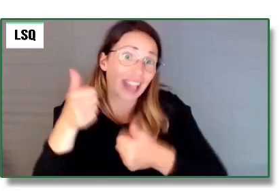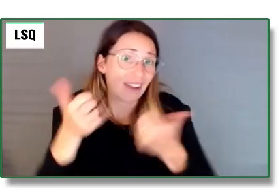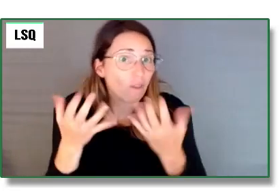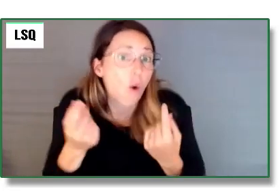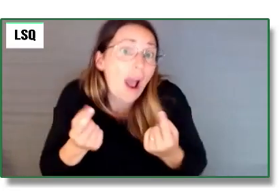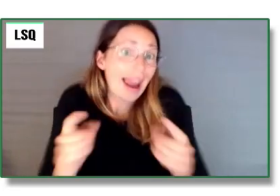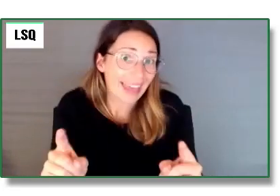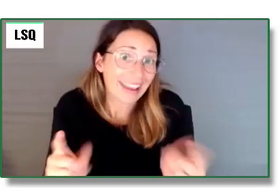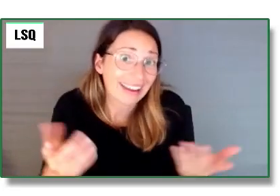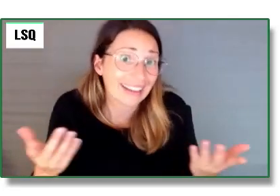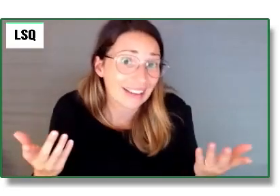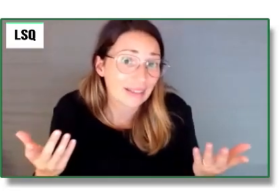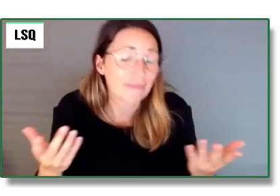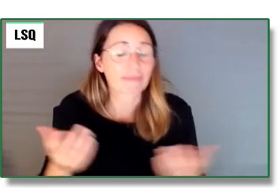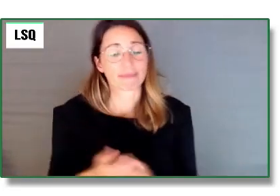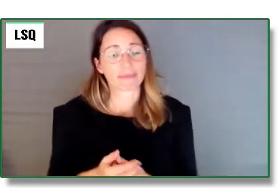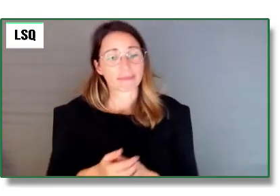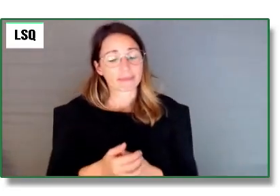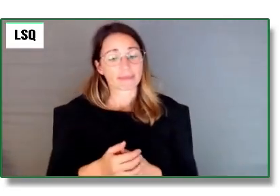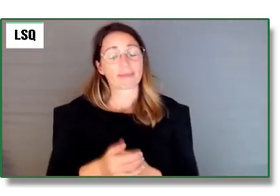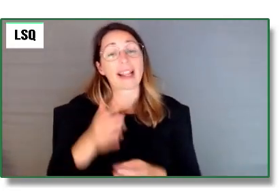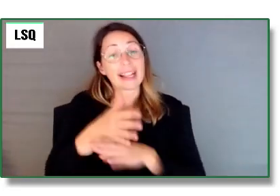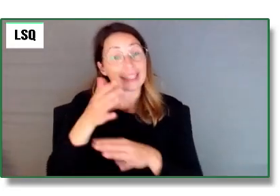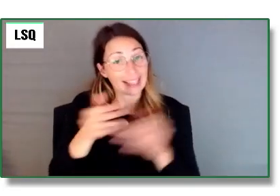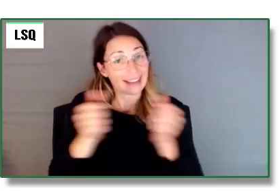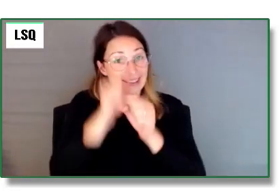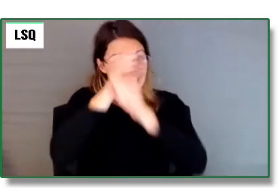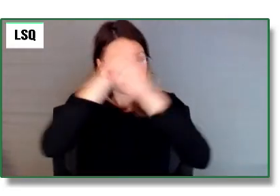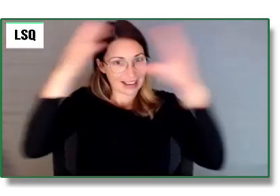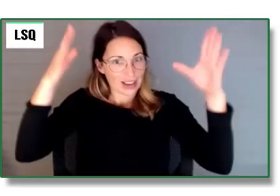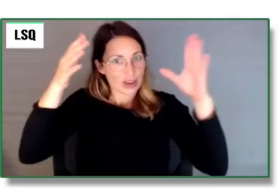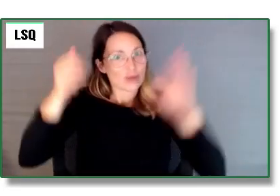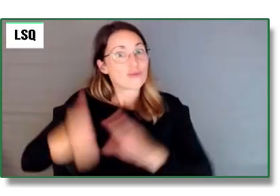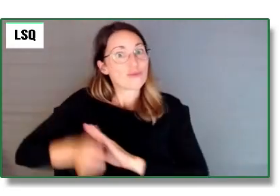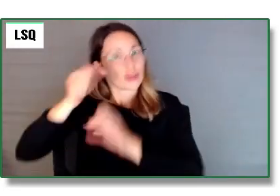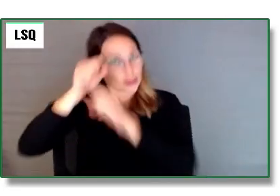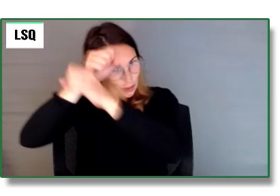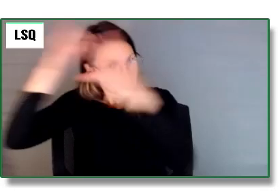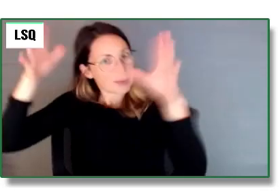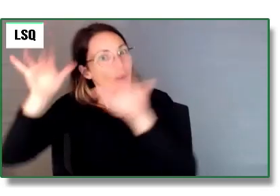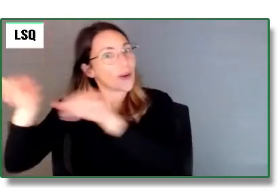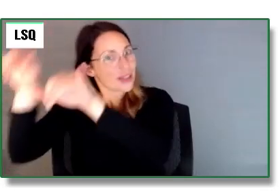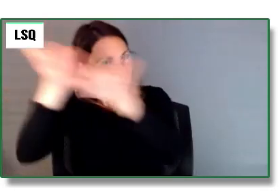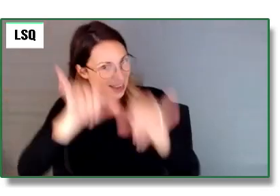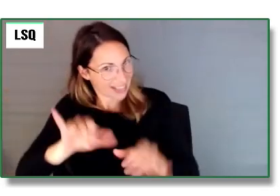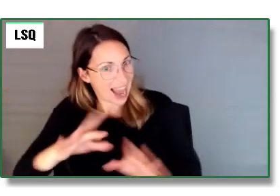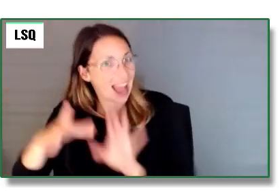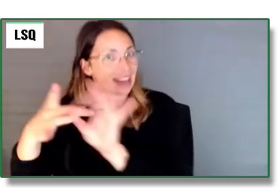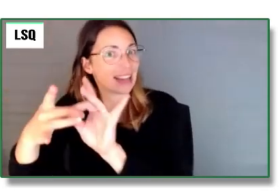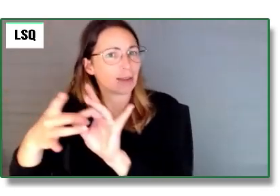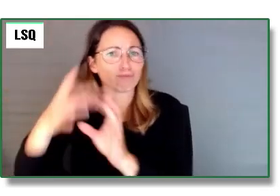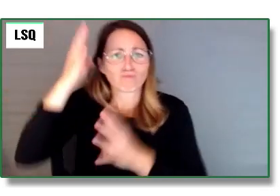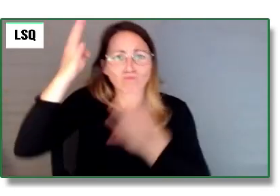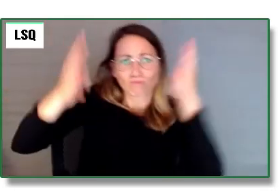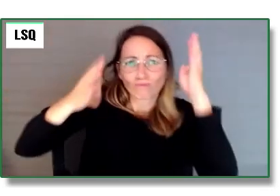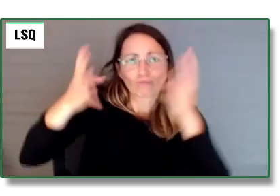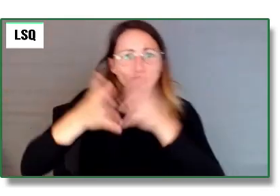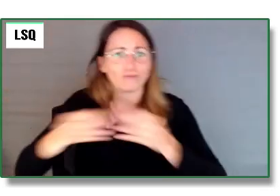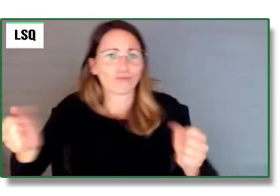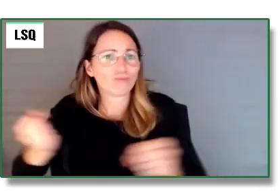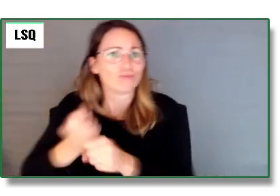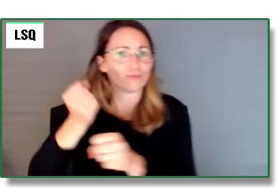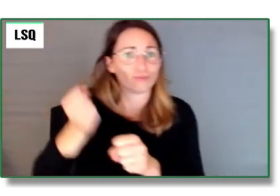L'accessibilité par la conception nous fait entrer dans le domaine de la conception universelle, concevoir et mettre en œuvre des solutions qui fonctionnent pour le grand nombre